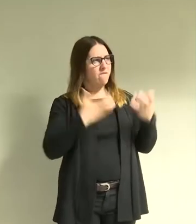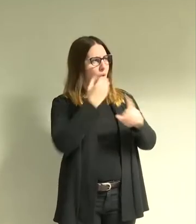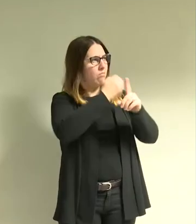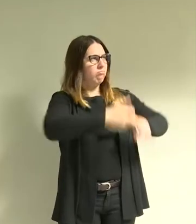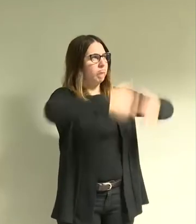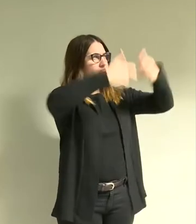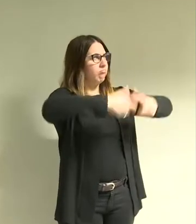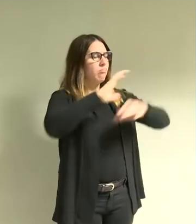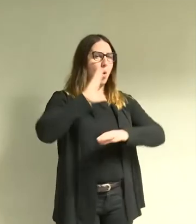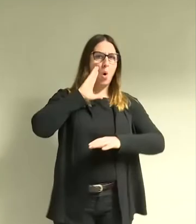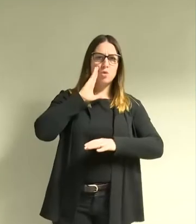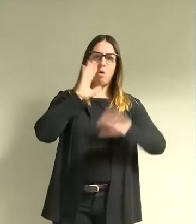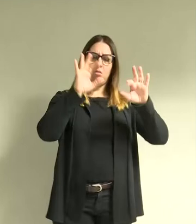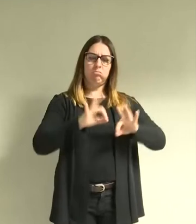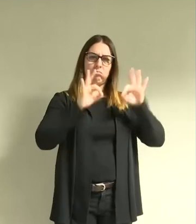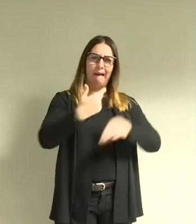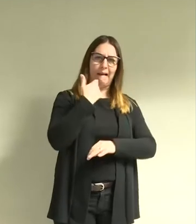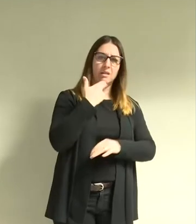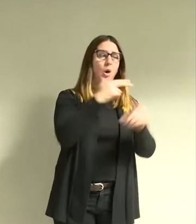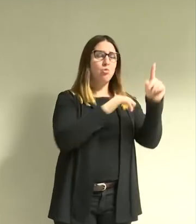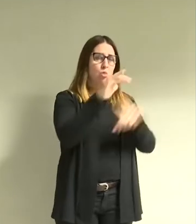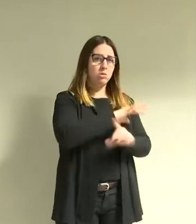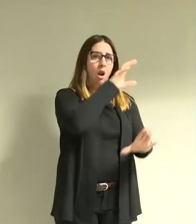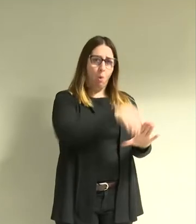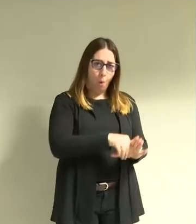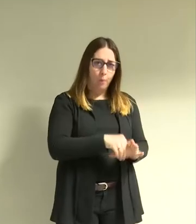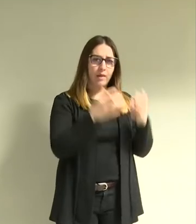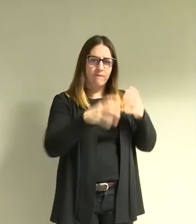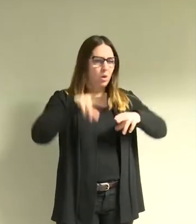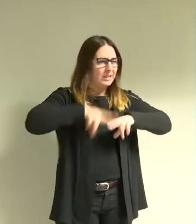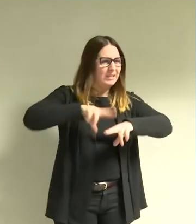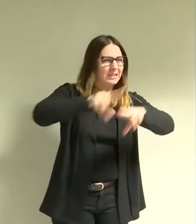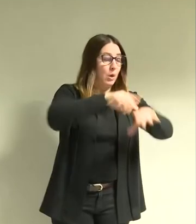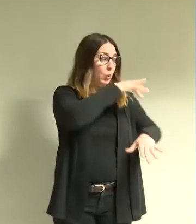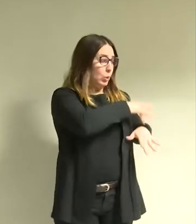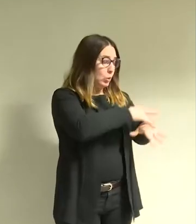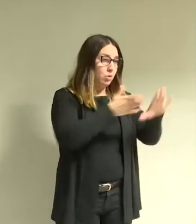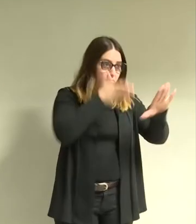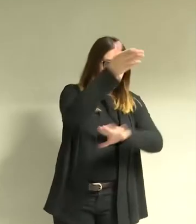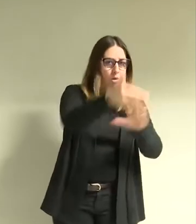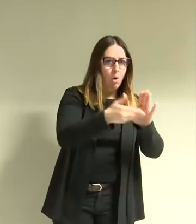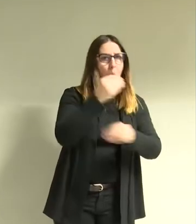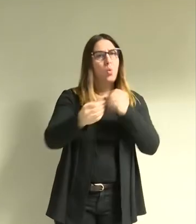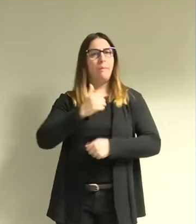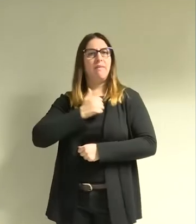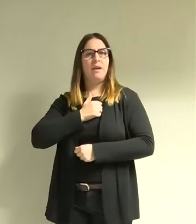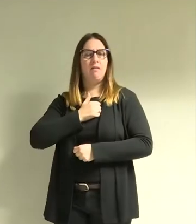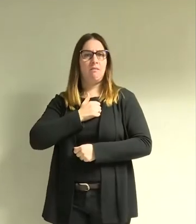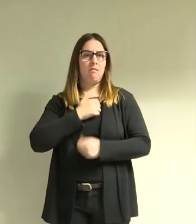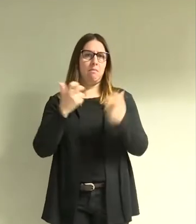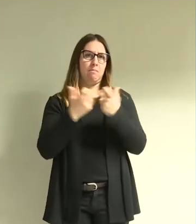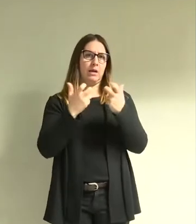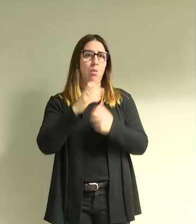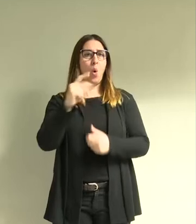toutes et tous que ce soit dans le social avec de multiples opérations prévues et réaliser que dans le privé autour notamment des